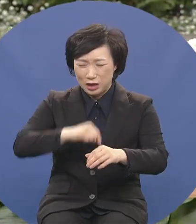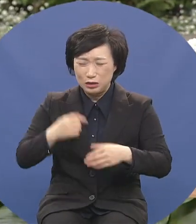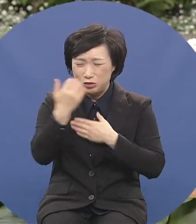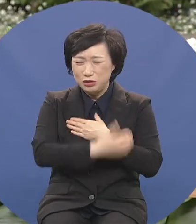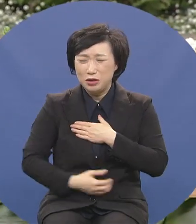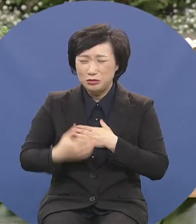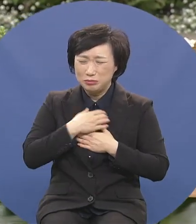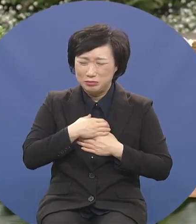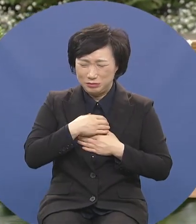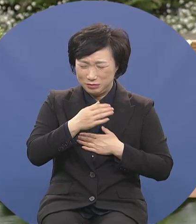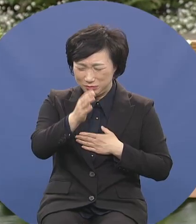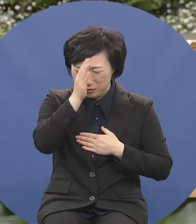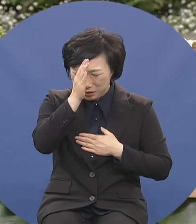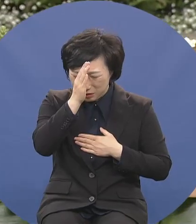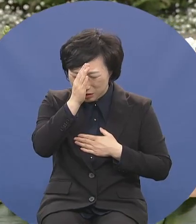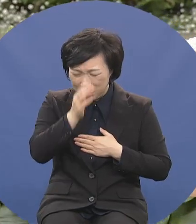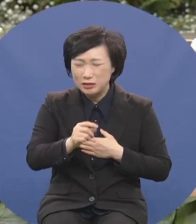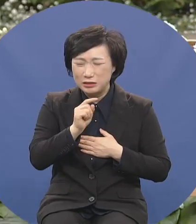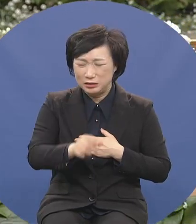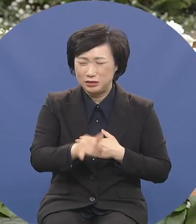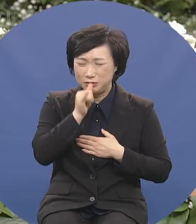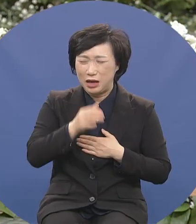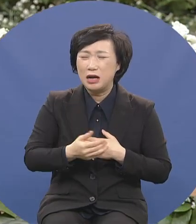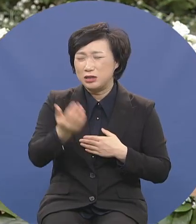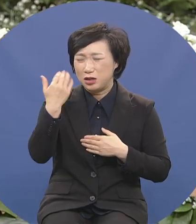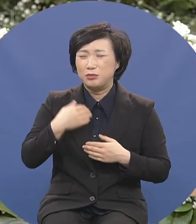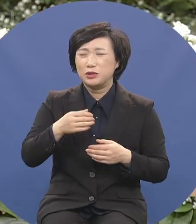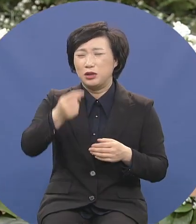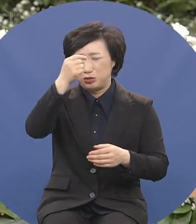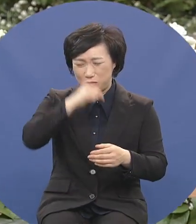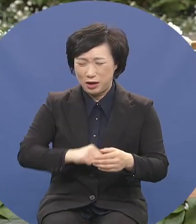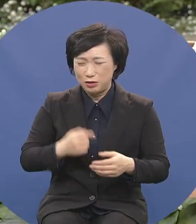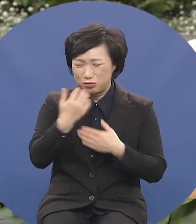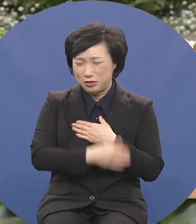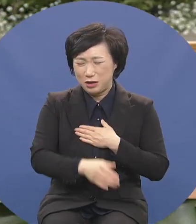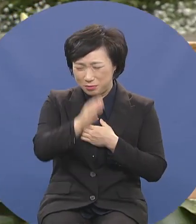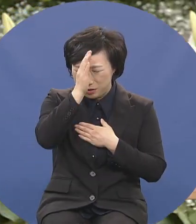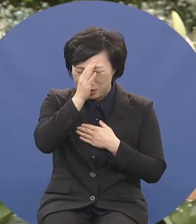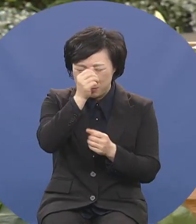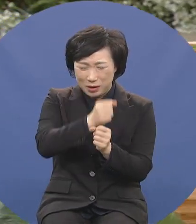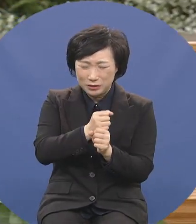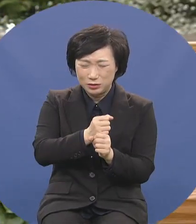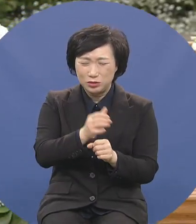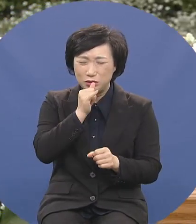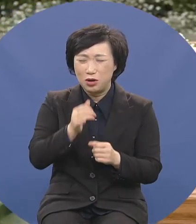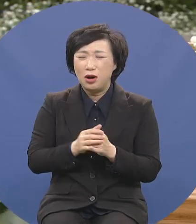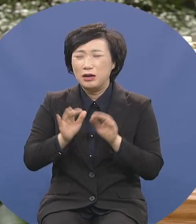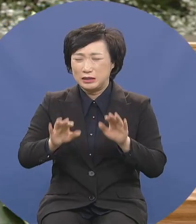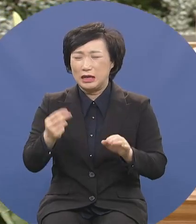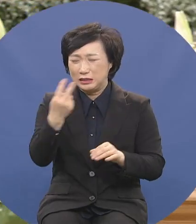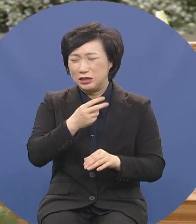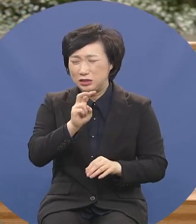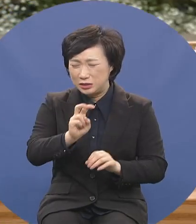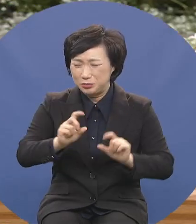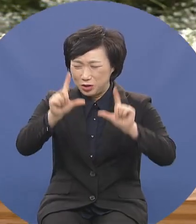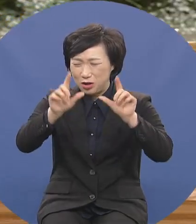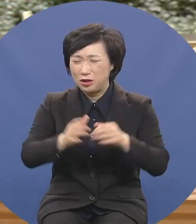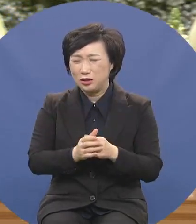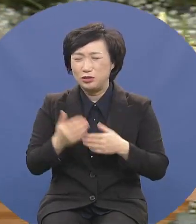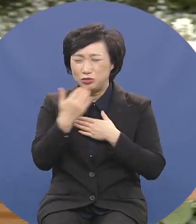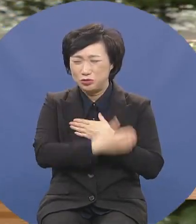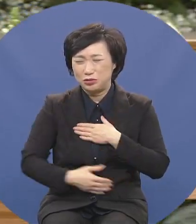질병아, 그전부터 돌아서 육체를 괴롭히는 질병아, 그리고 2020년의 역사한 나태와 게으름과